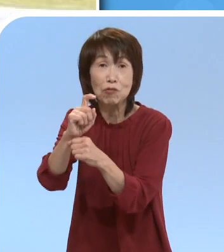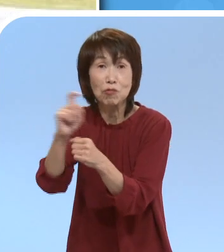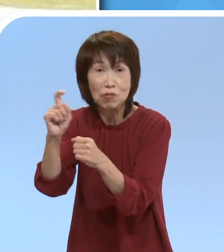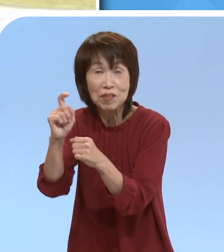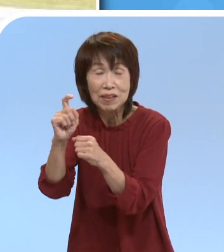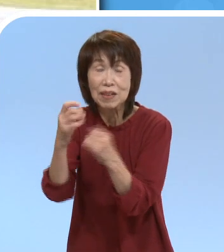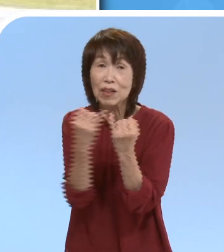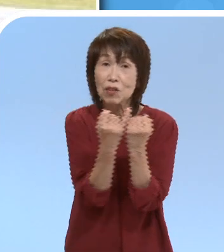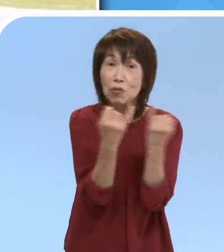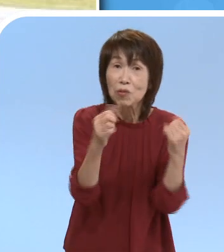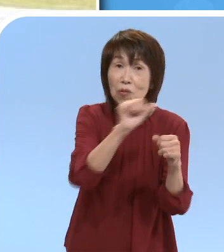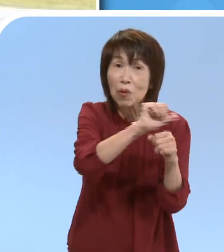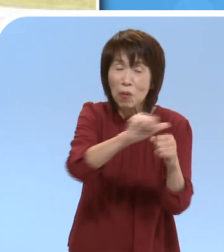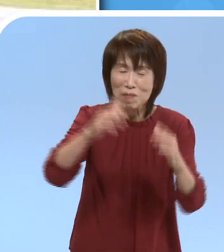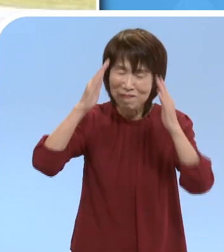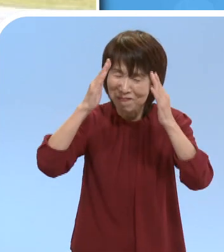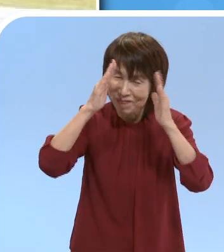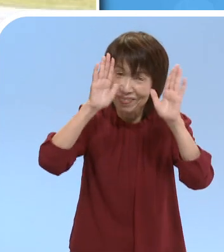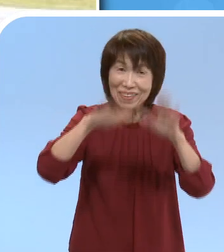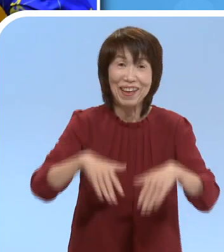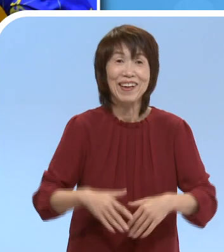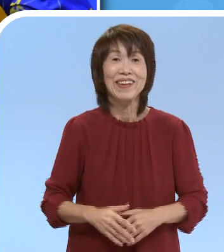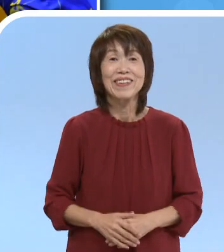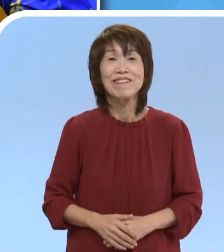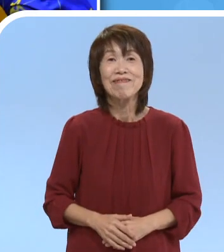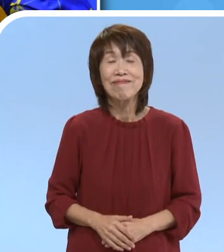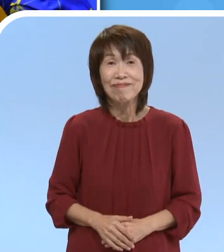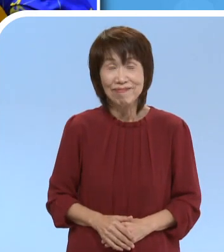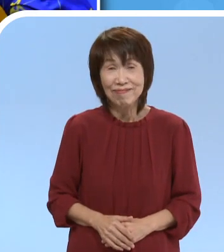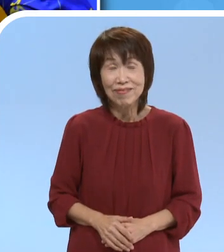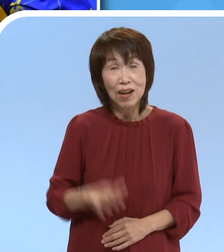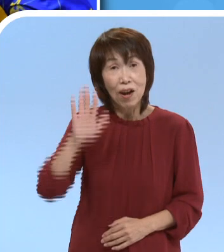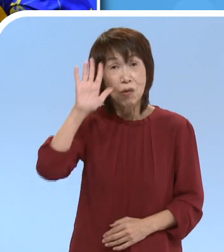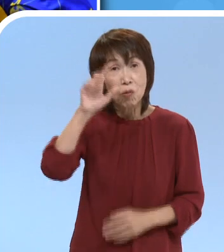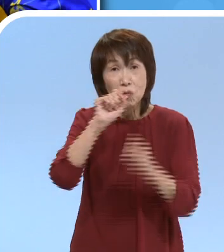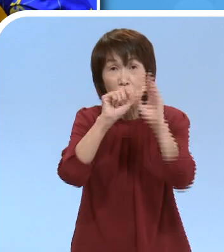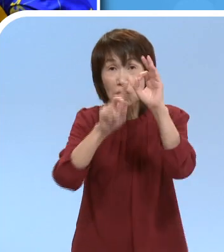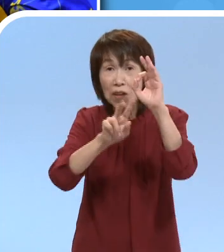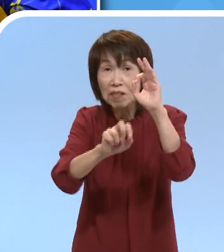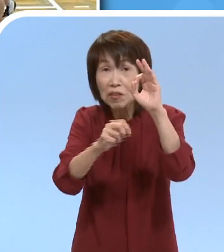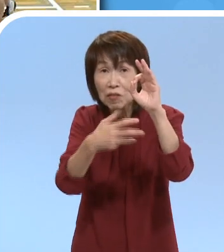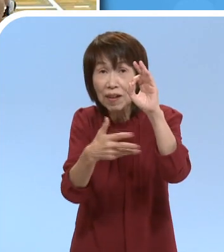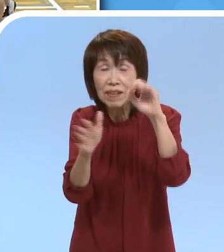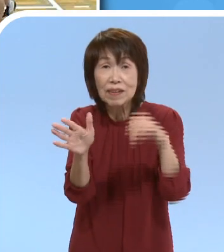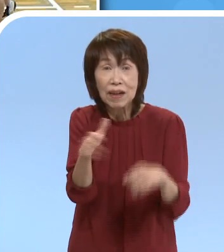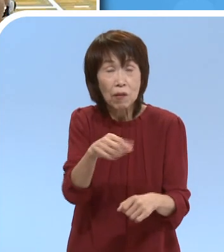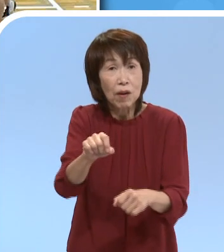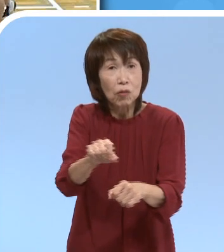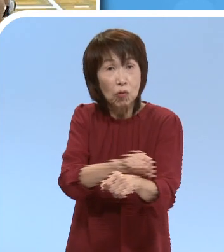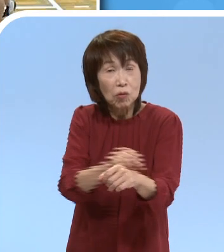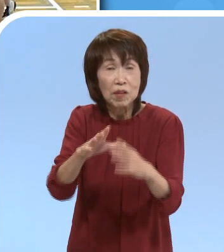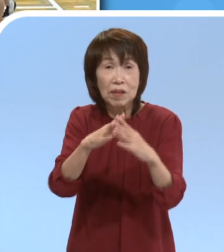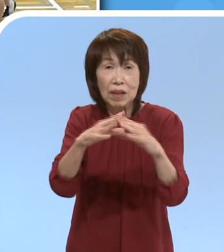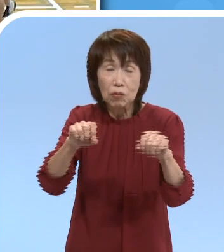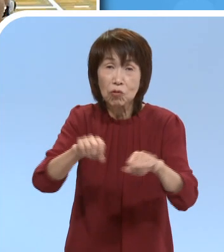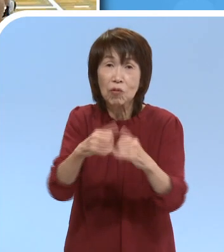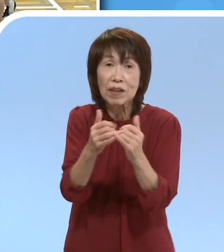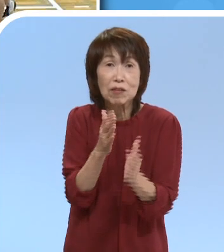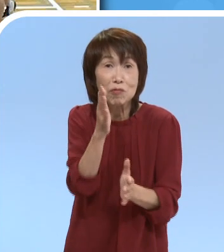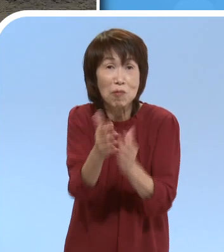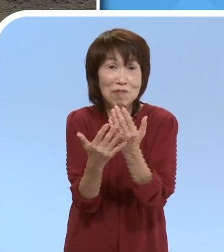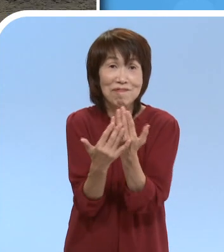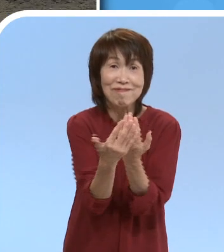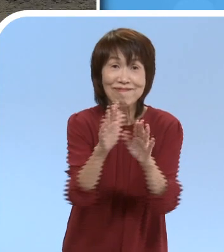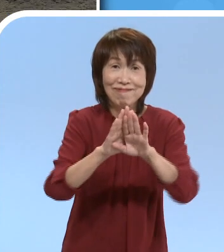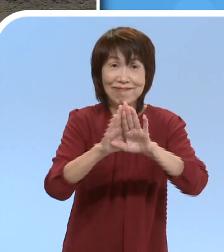位、皇后杯5位と躍動しました。10月28日からは特別全国障害者スポ